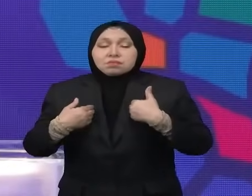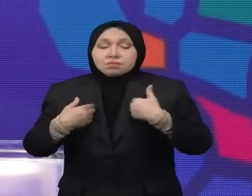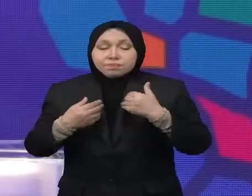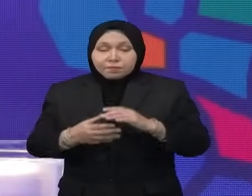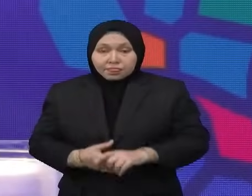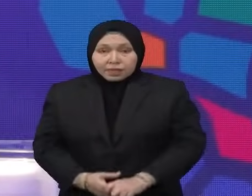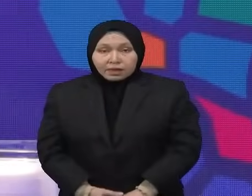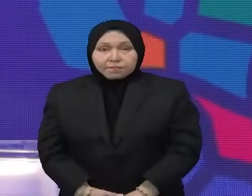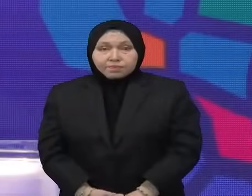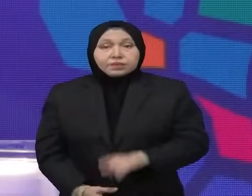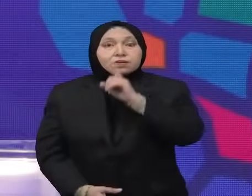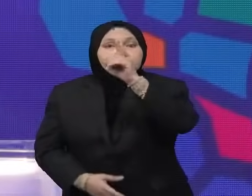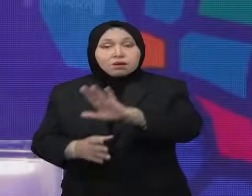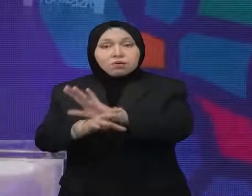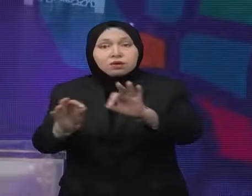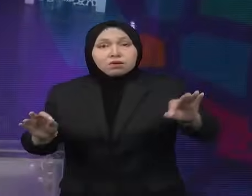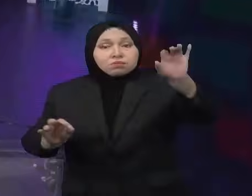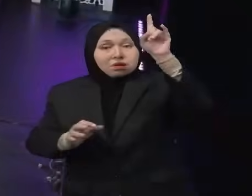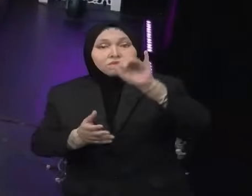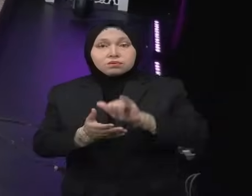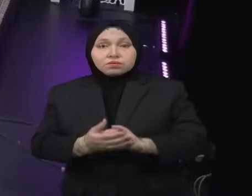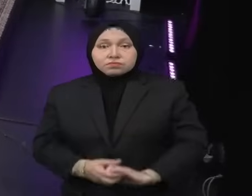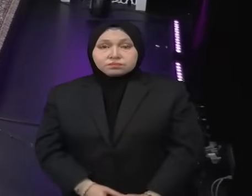المؤمنات. صدق الله.